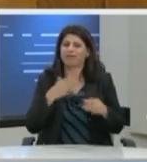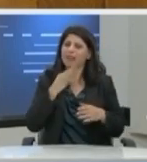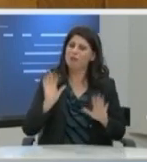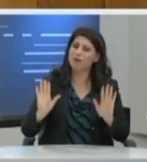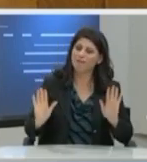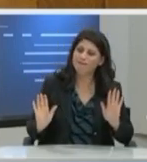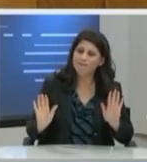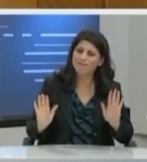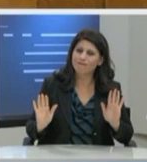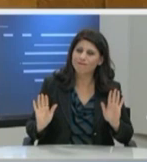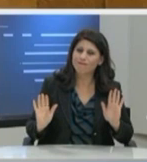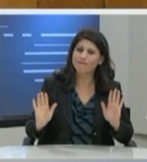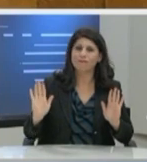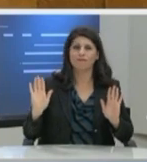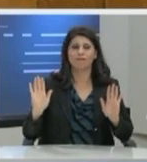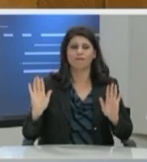Λοιπόν,